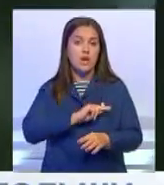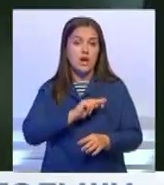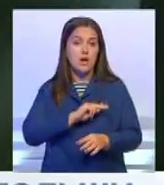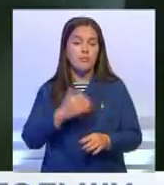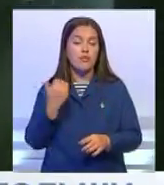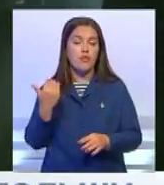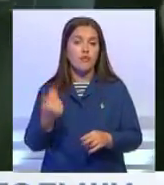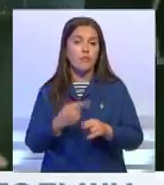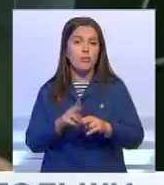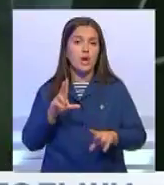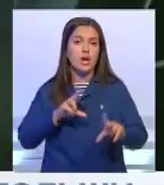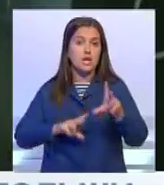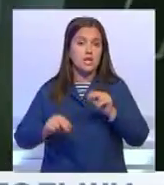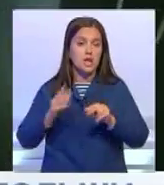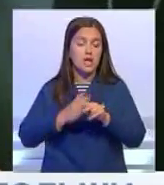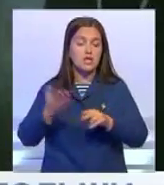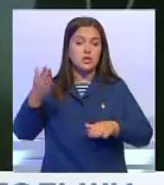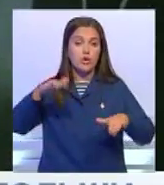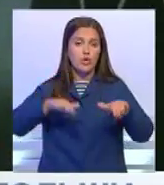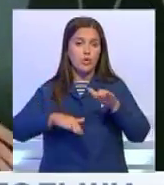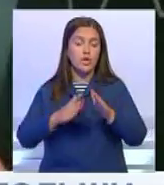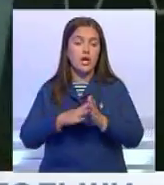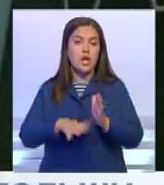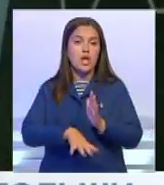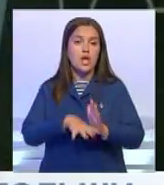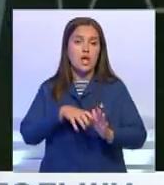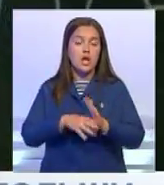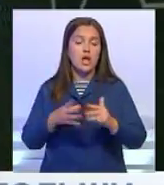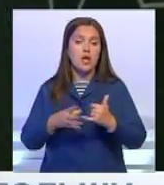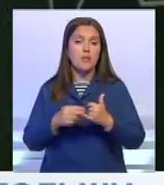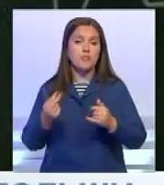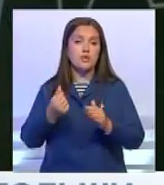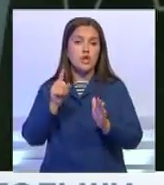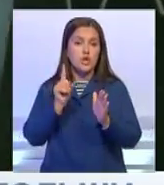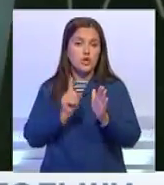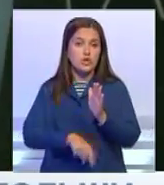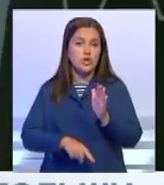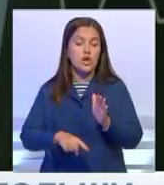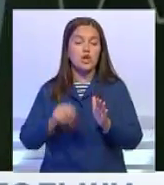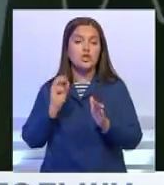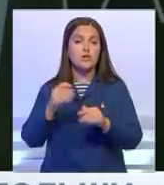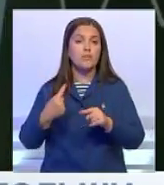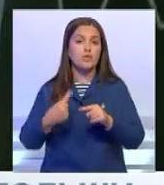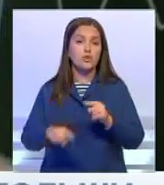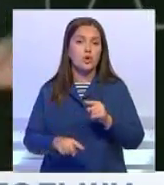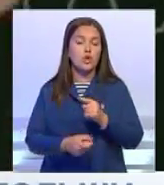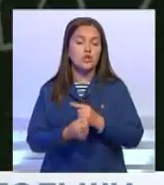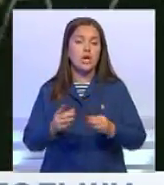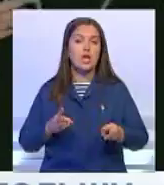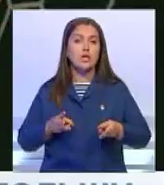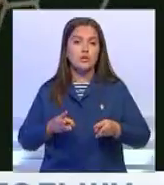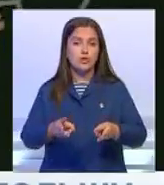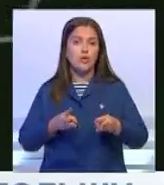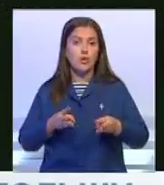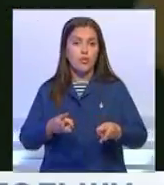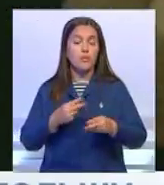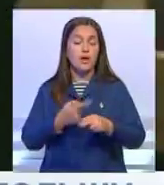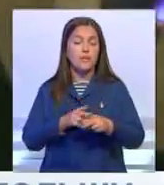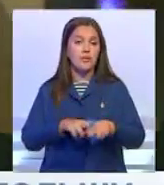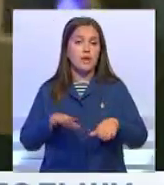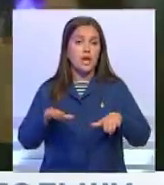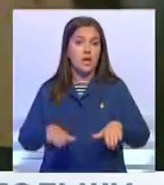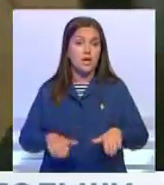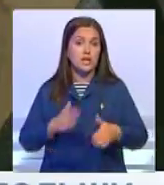это надежда горной и добывающей промышленности и более дешевая альтернатива другим источникам топлива. И, кстати, вот здесь как раз